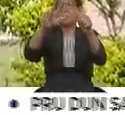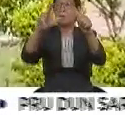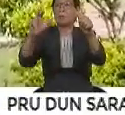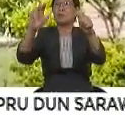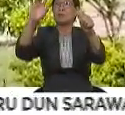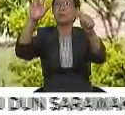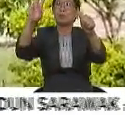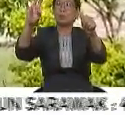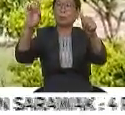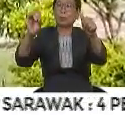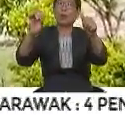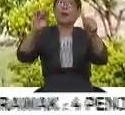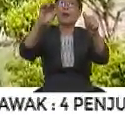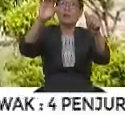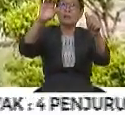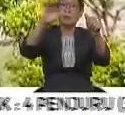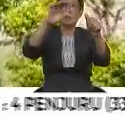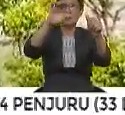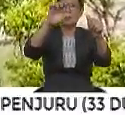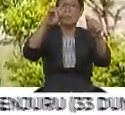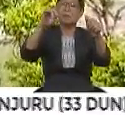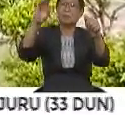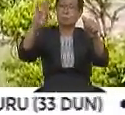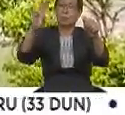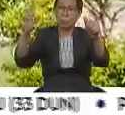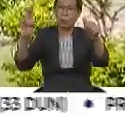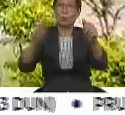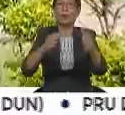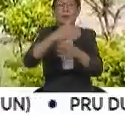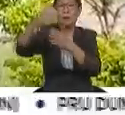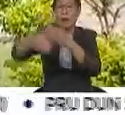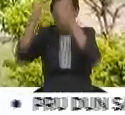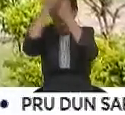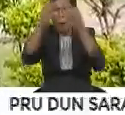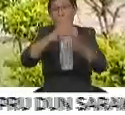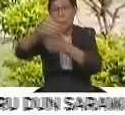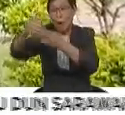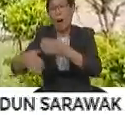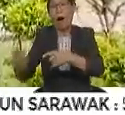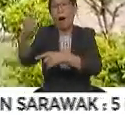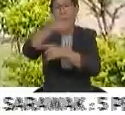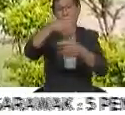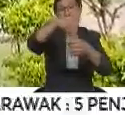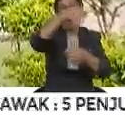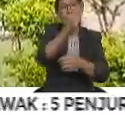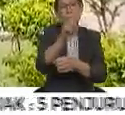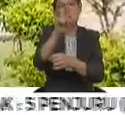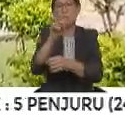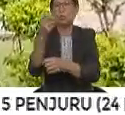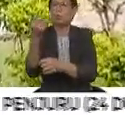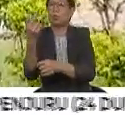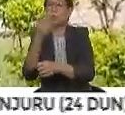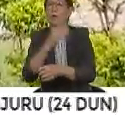10370 A7 baik itu sekian frequency and dibawakan untuk hari kemudian John ke-12